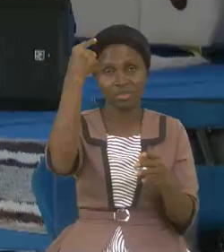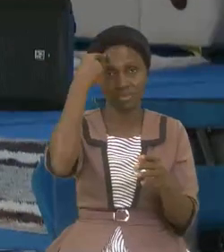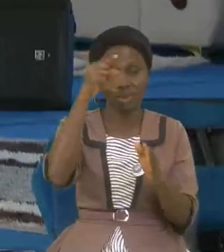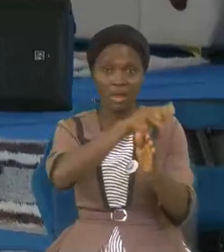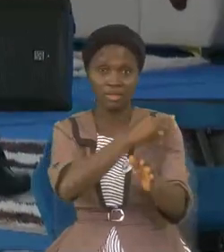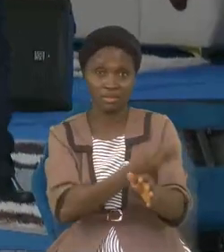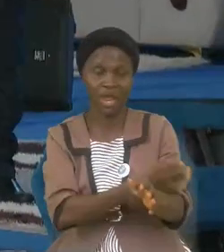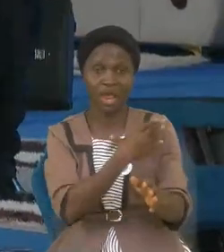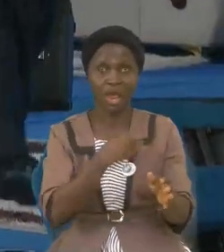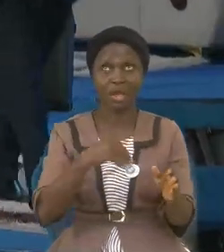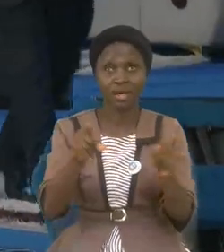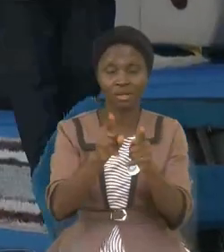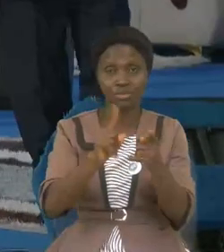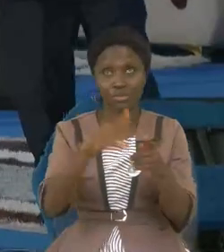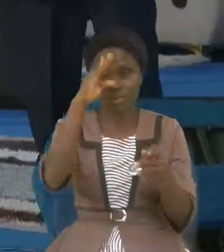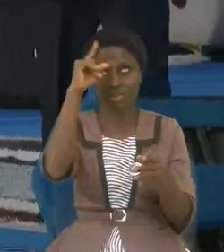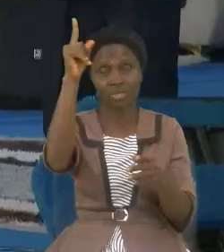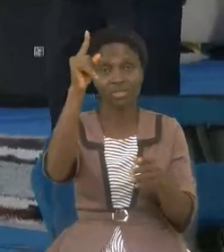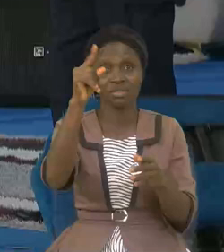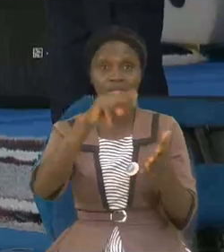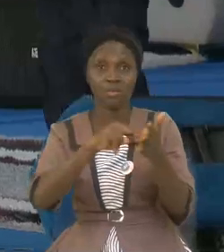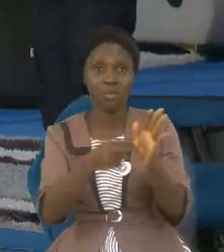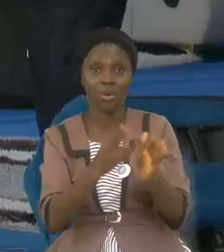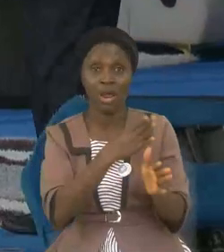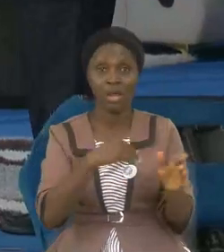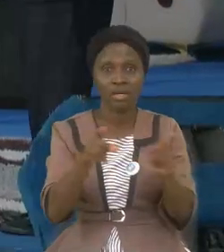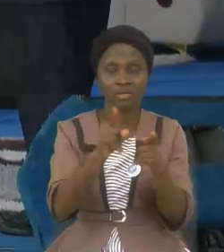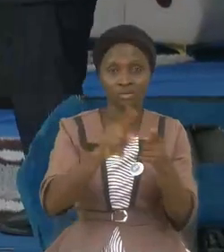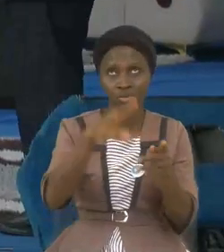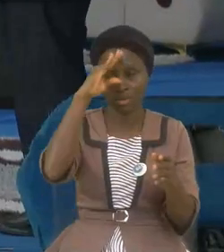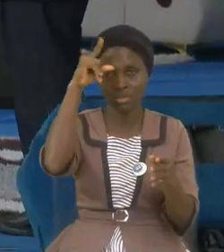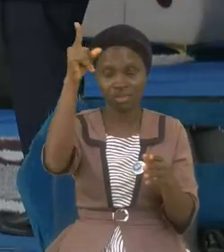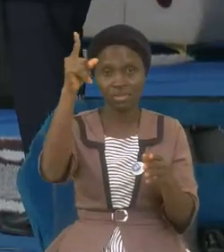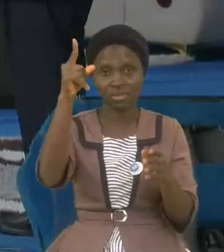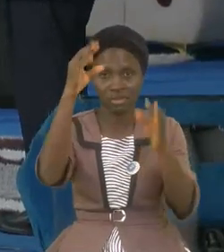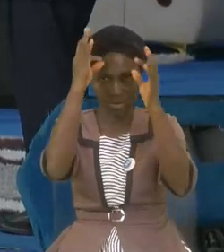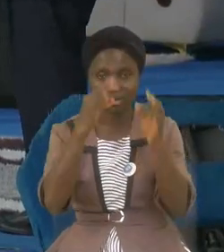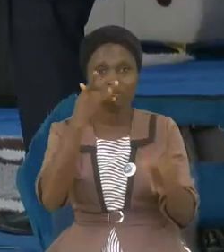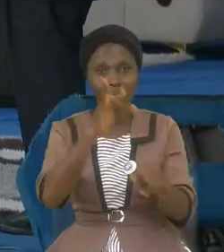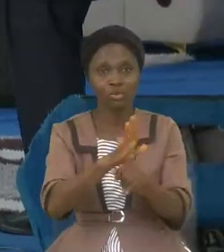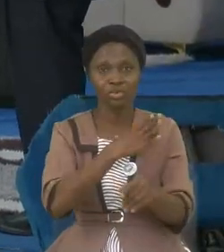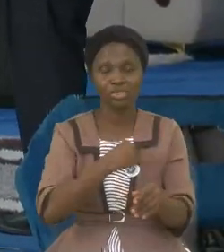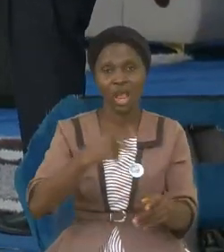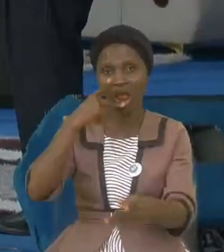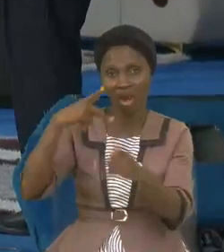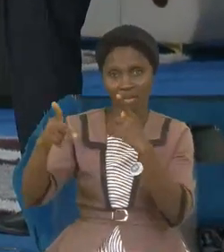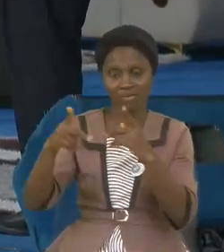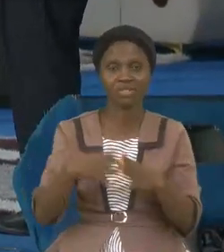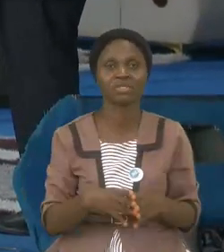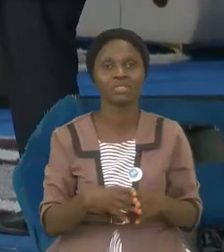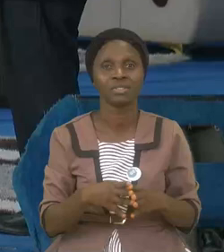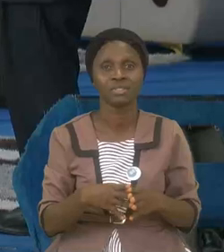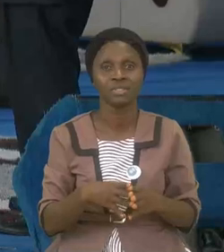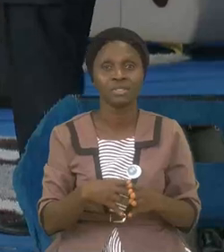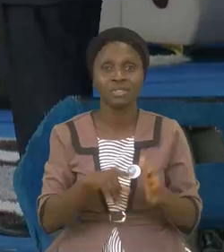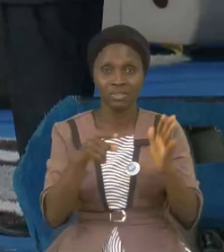selon sa force, selon ses desseins, selon ses prédictions, ses promesses et ses prophéties. Ce